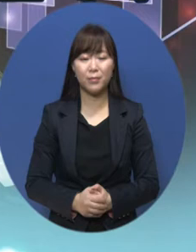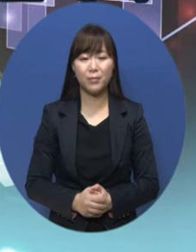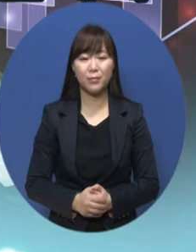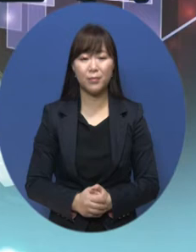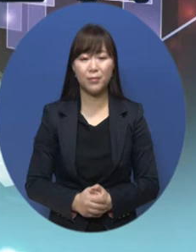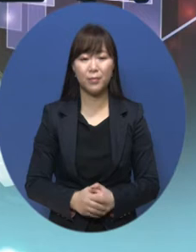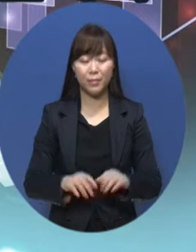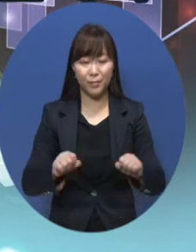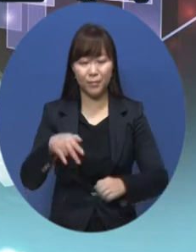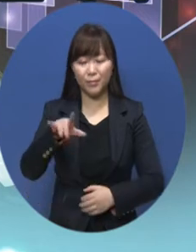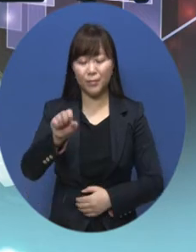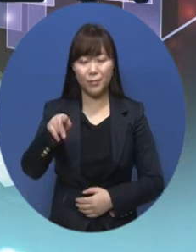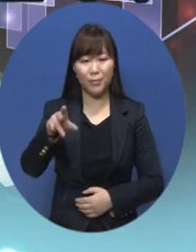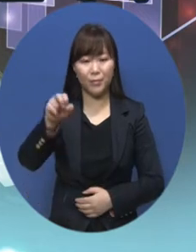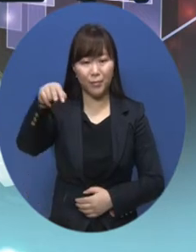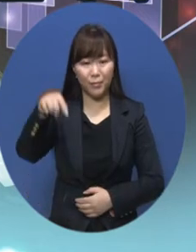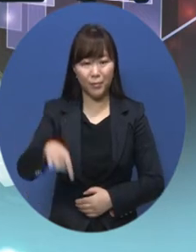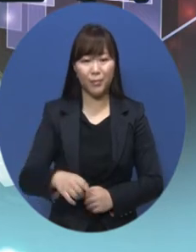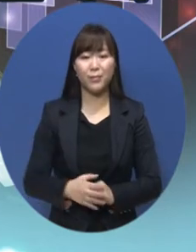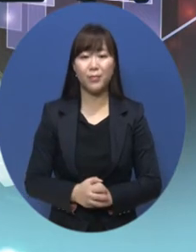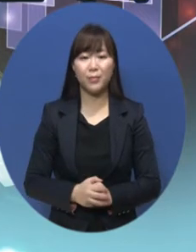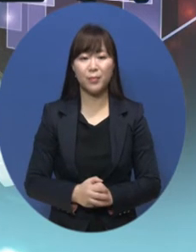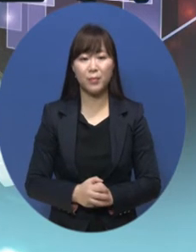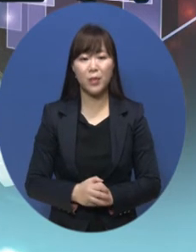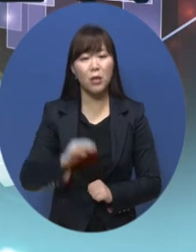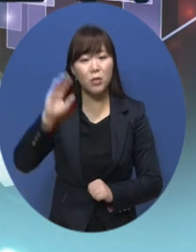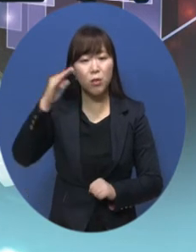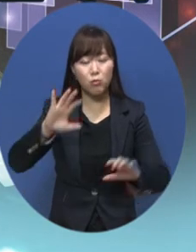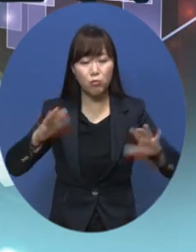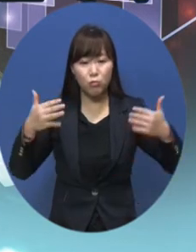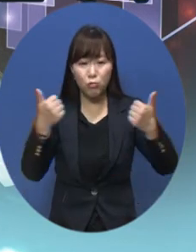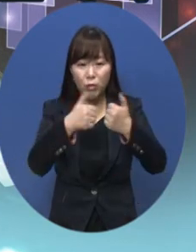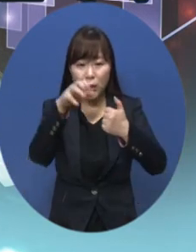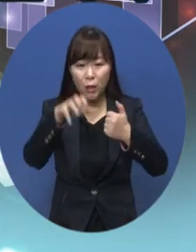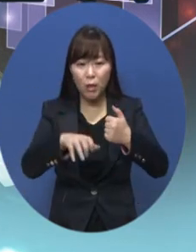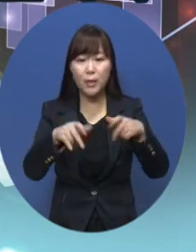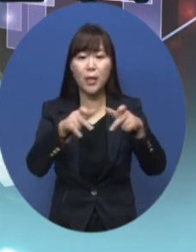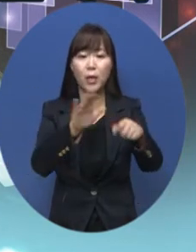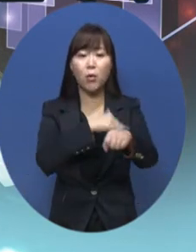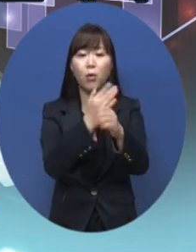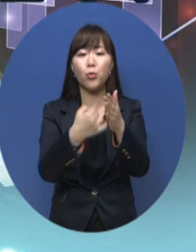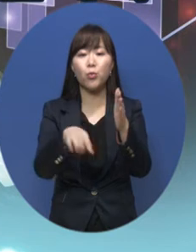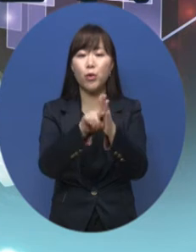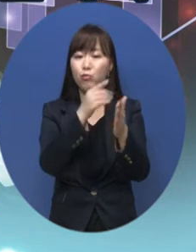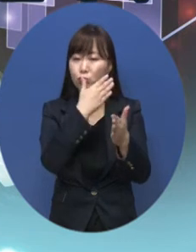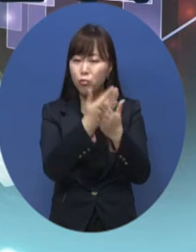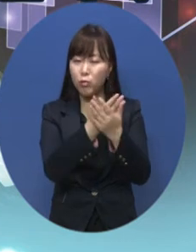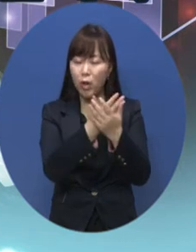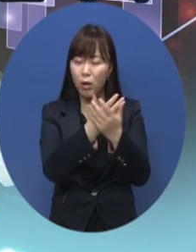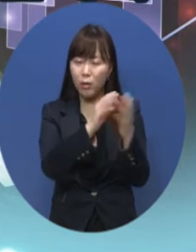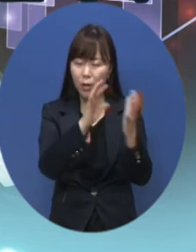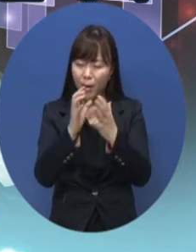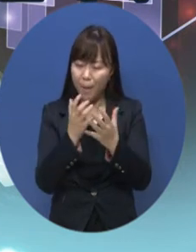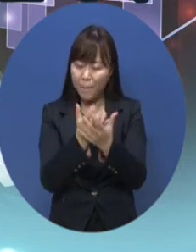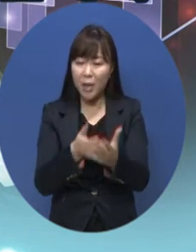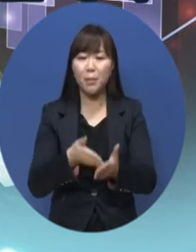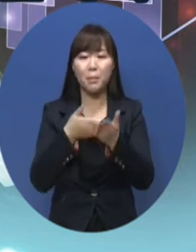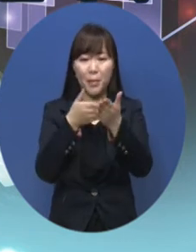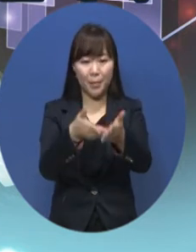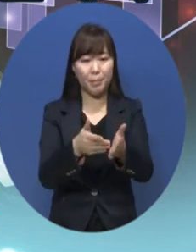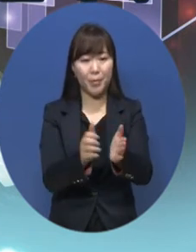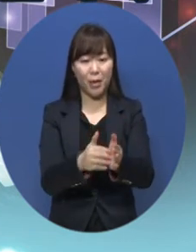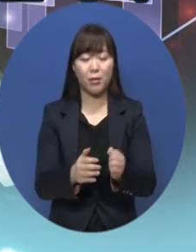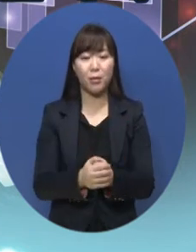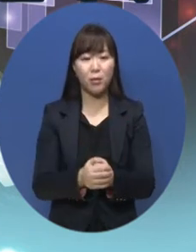오늘도 한마디 정경수입니다. 최근 국회에 장애인의 권리를 위한 중요한 결의안이